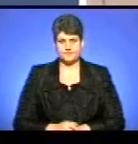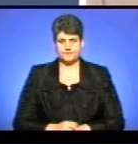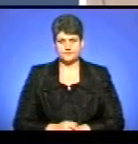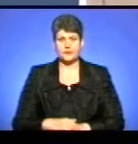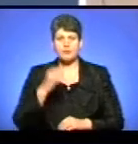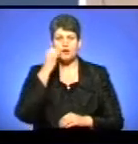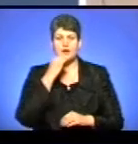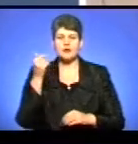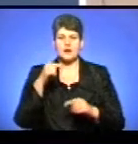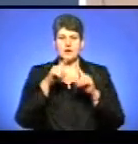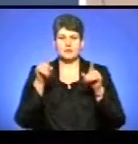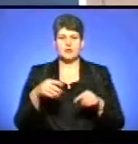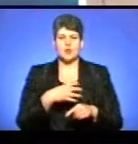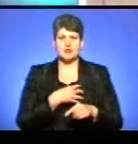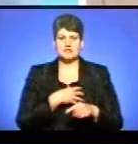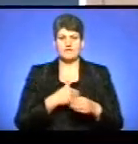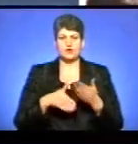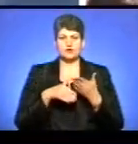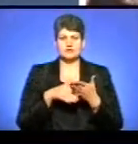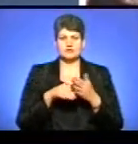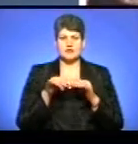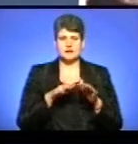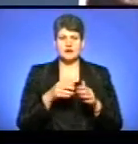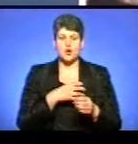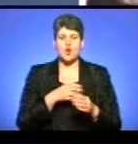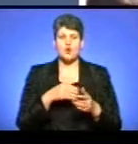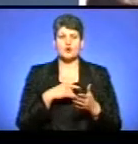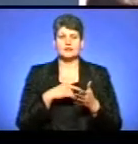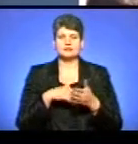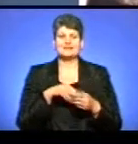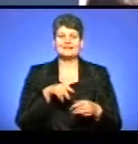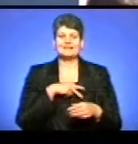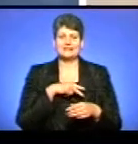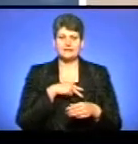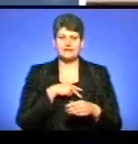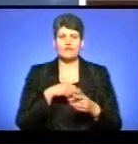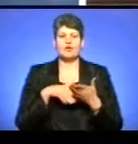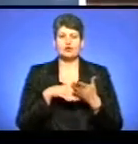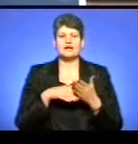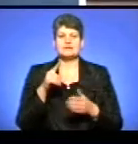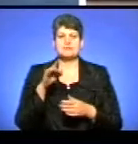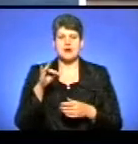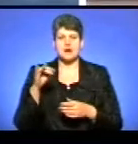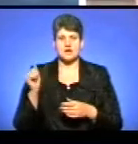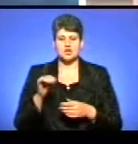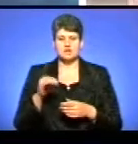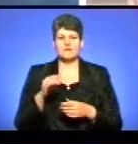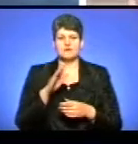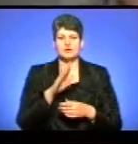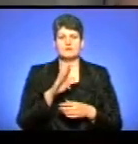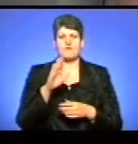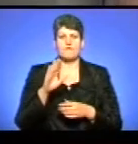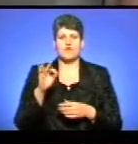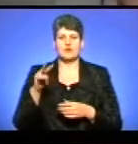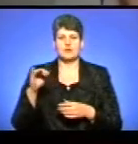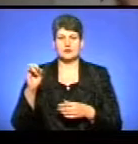Подяками, грамотами та орденом за волонтерську діяльність нагородив волонтерів з Баража голова штабу національного спротиву Збаразького району Володимир Голоднюк.